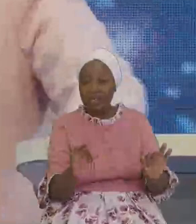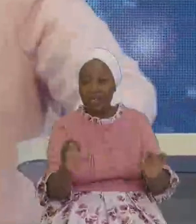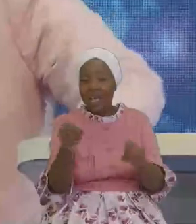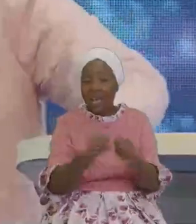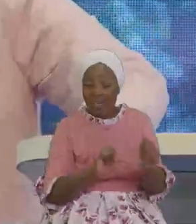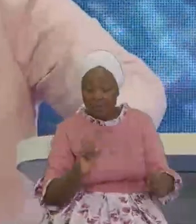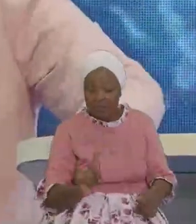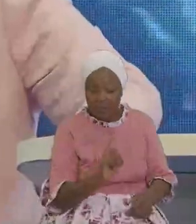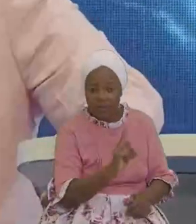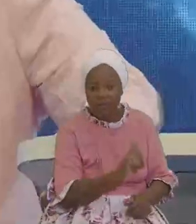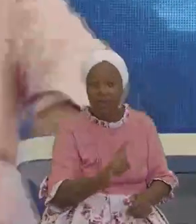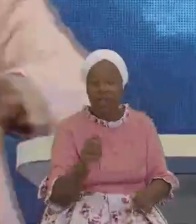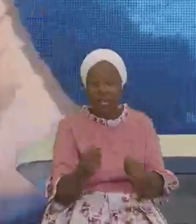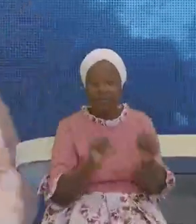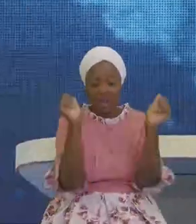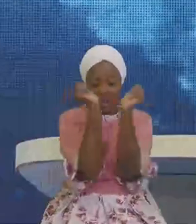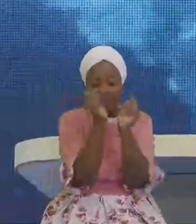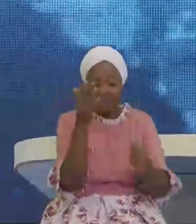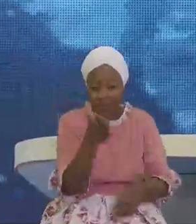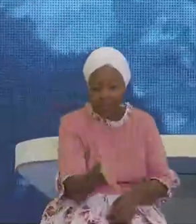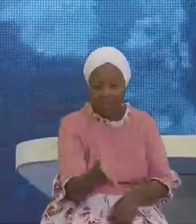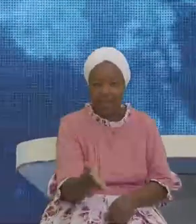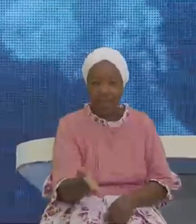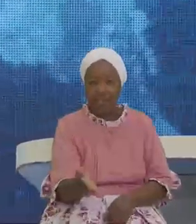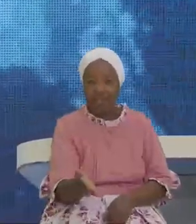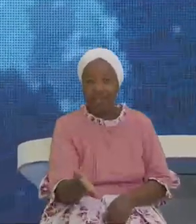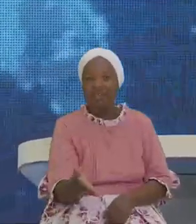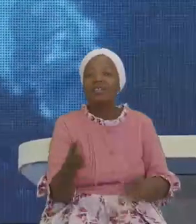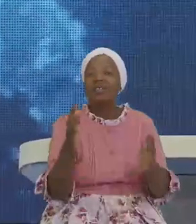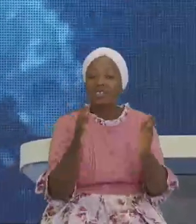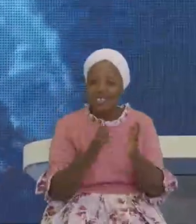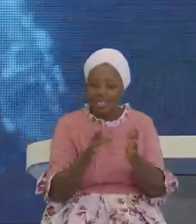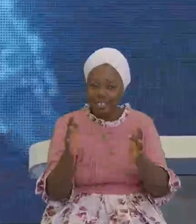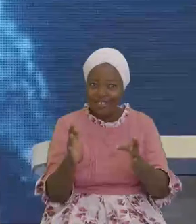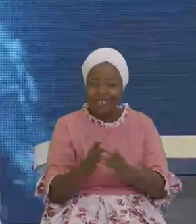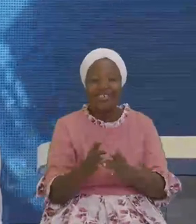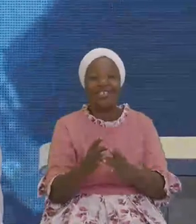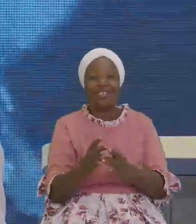qui peut affranchir tout captif là-bas.